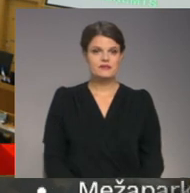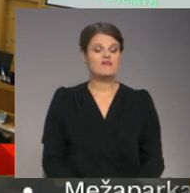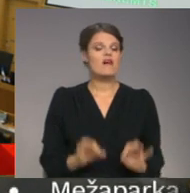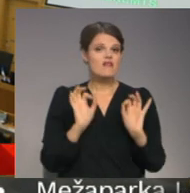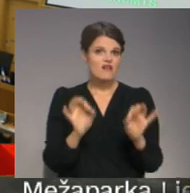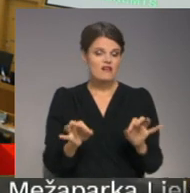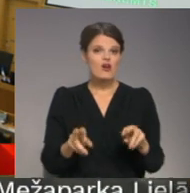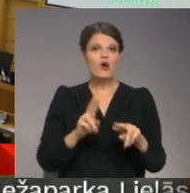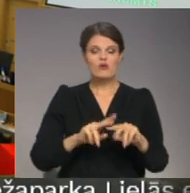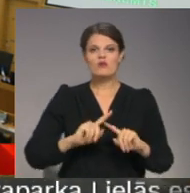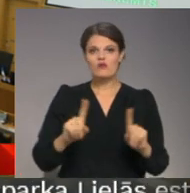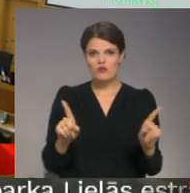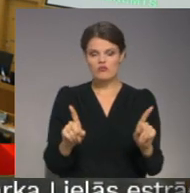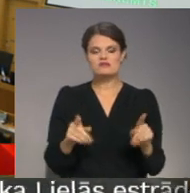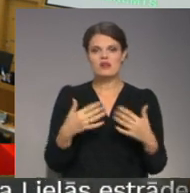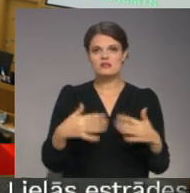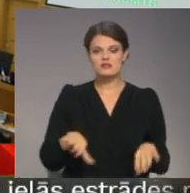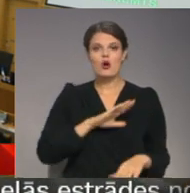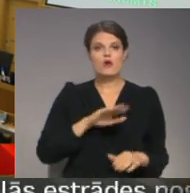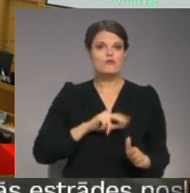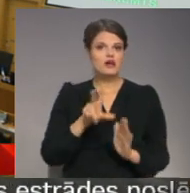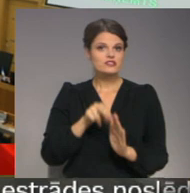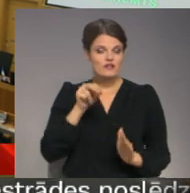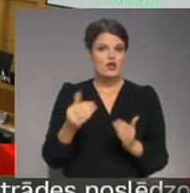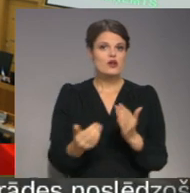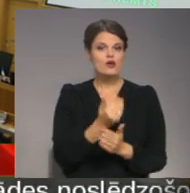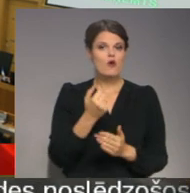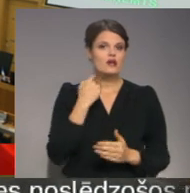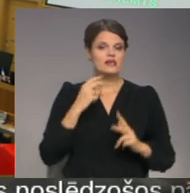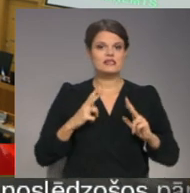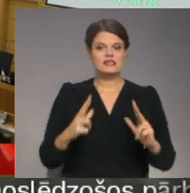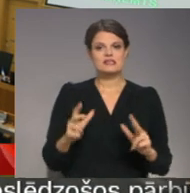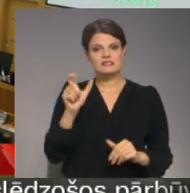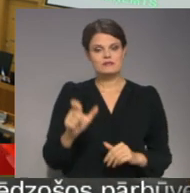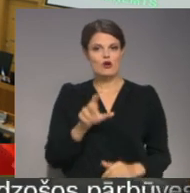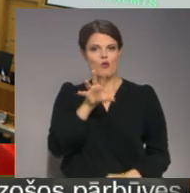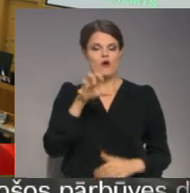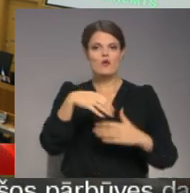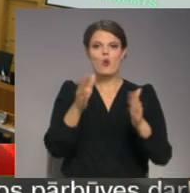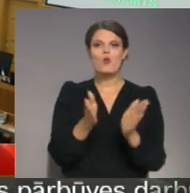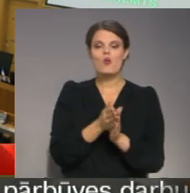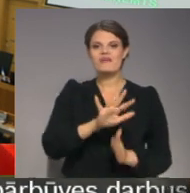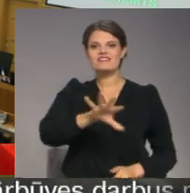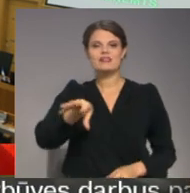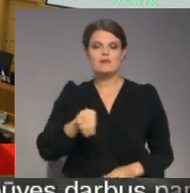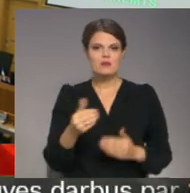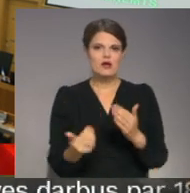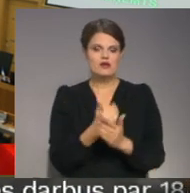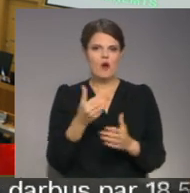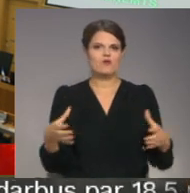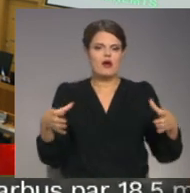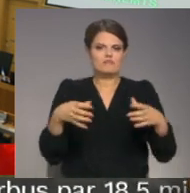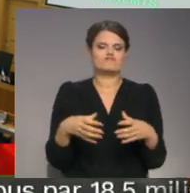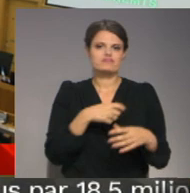Jā, un uzreiz jau pēc ievēlēšanas jaunais Rīgas mērs nofotografējās kopā ar visiem pārējiem šī jaunā